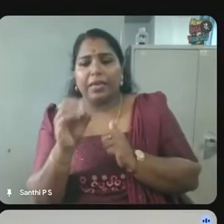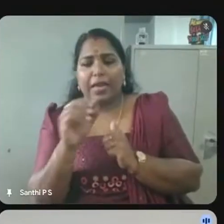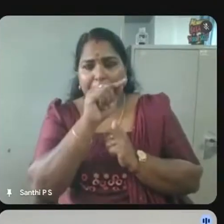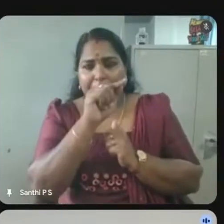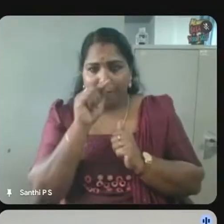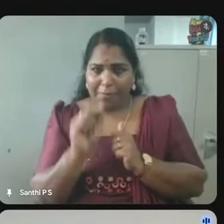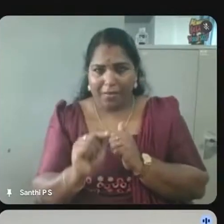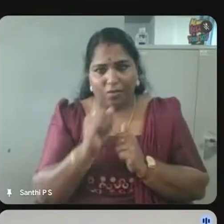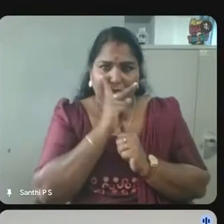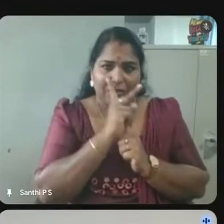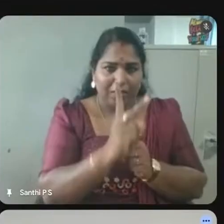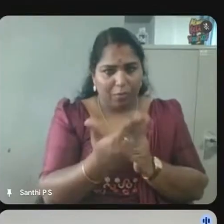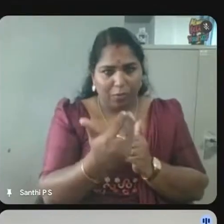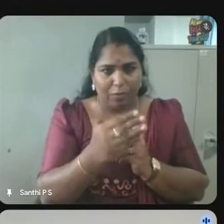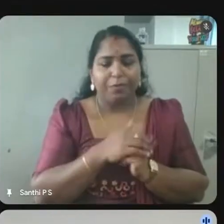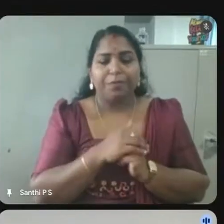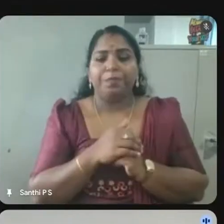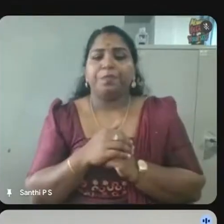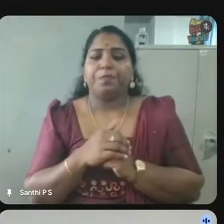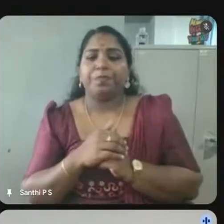പറയുന്നത്. പക്ഷെ ഈ ഒരു